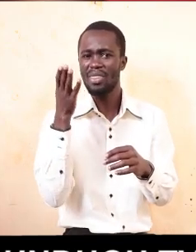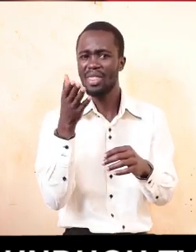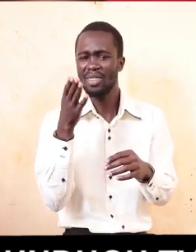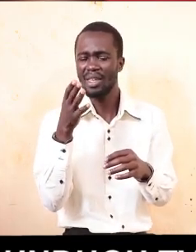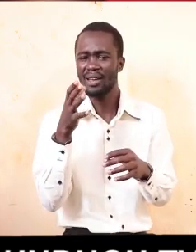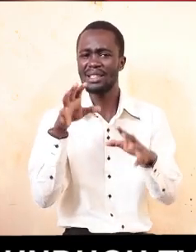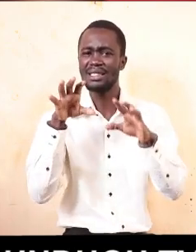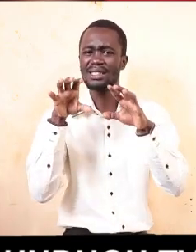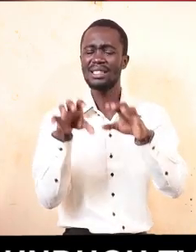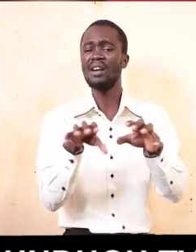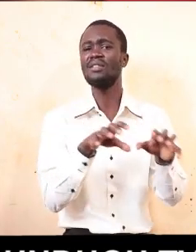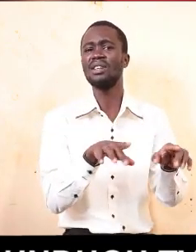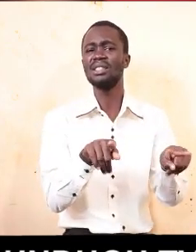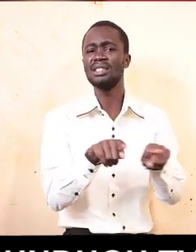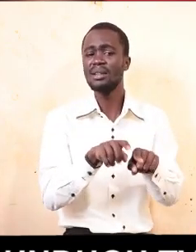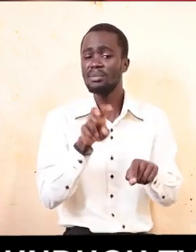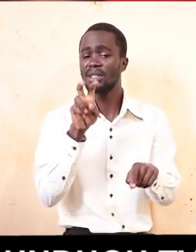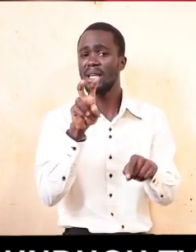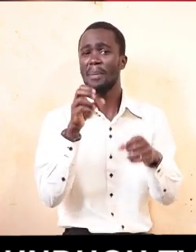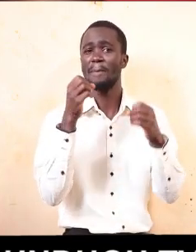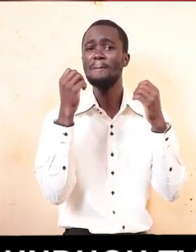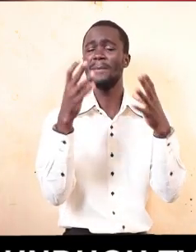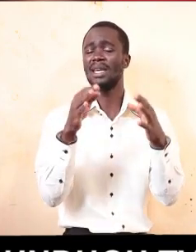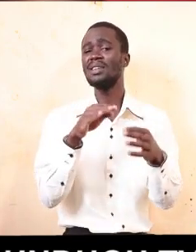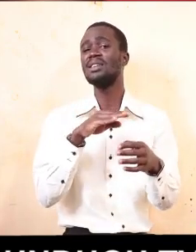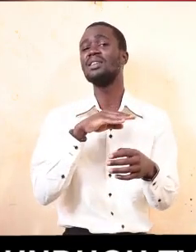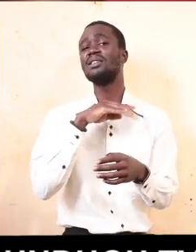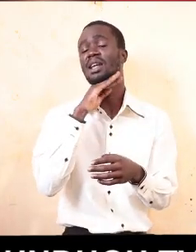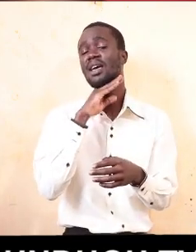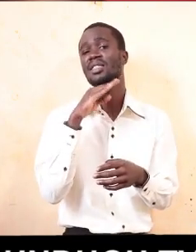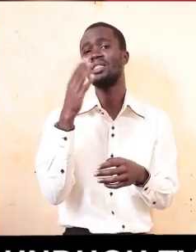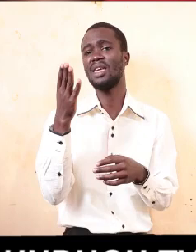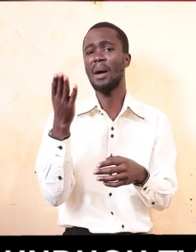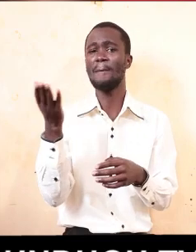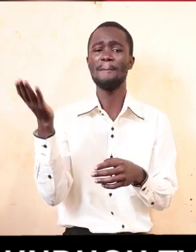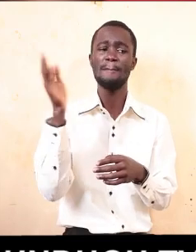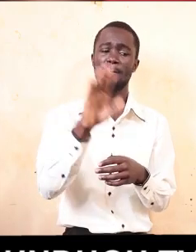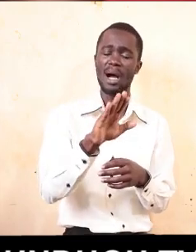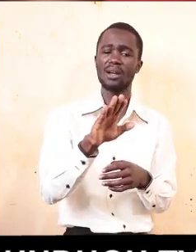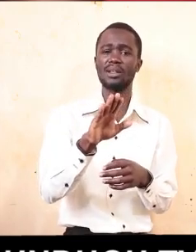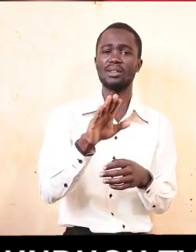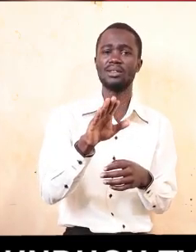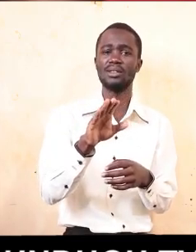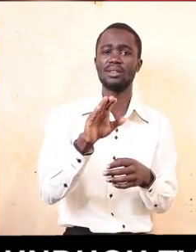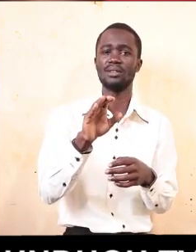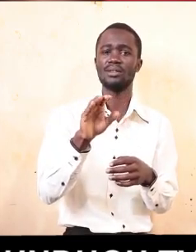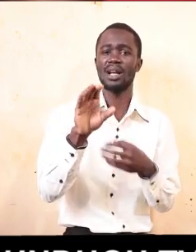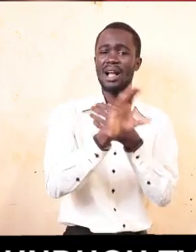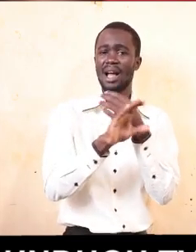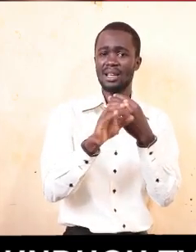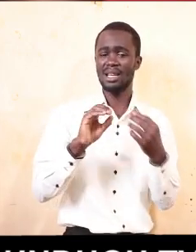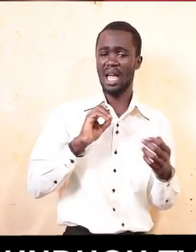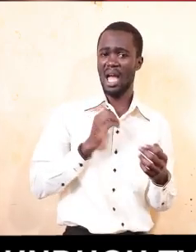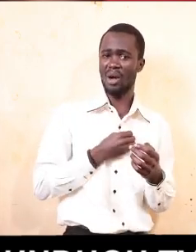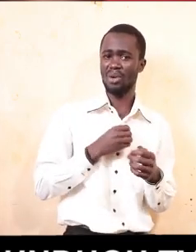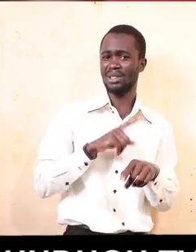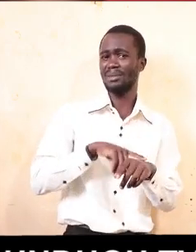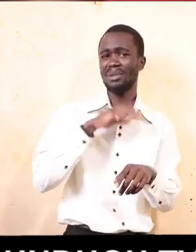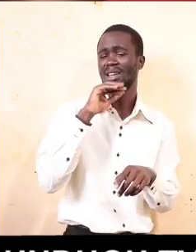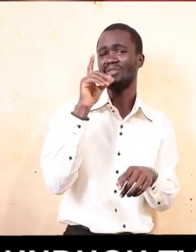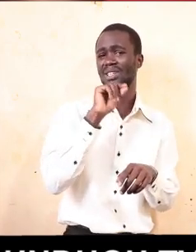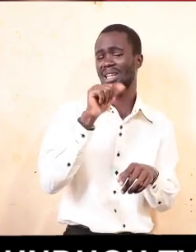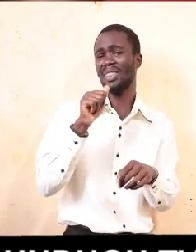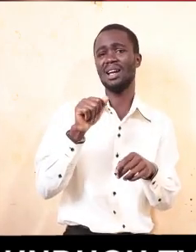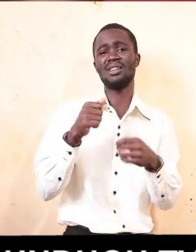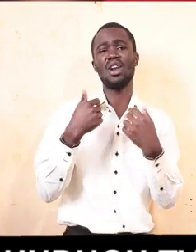wanateswa, na tumeona wengine wamekufa, wanarudishwa huko wakiwa maiti, wengine wanapotea kabisa.